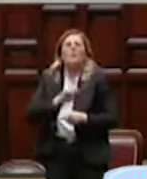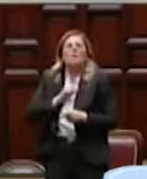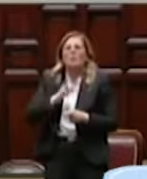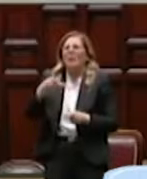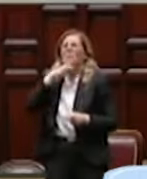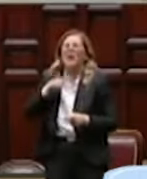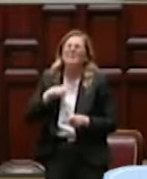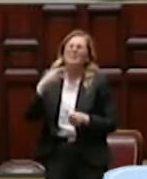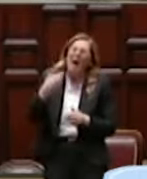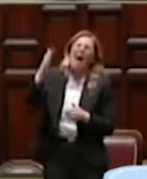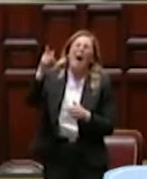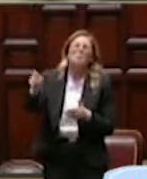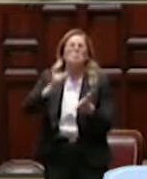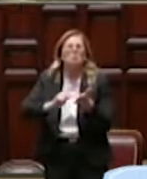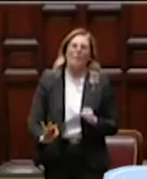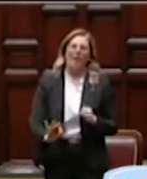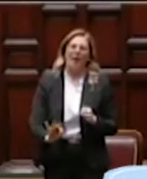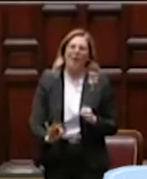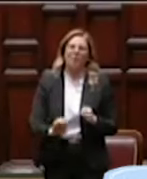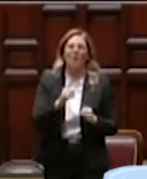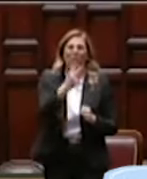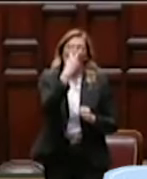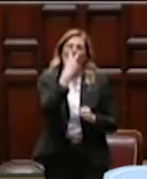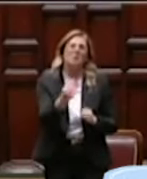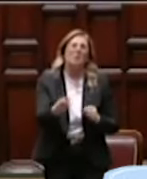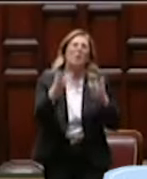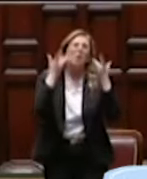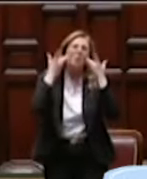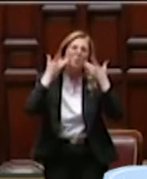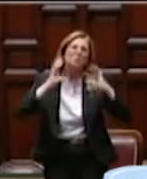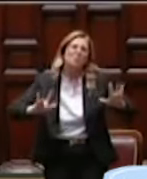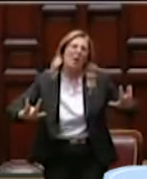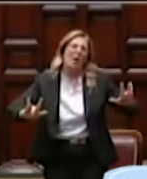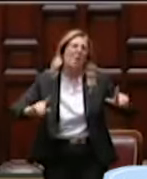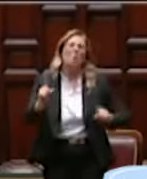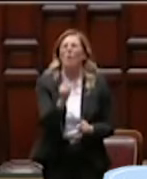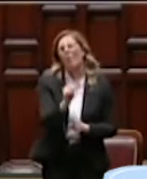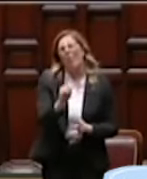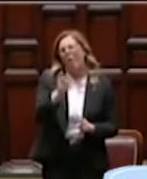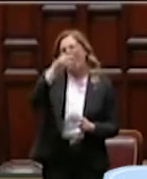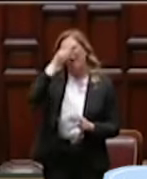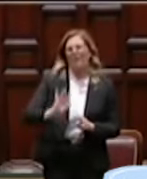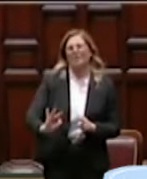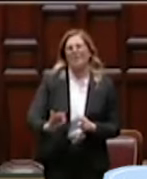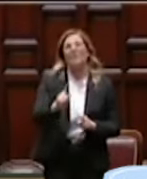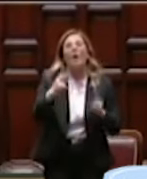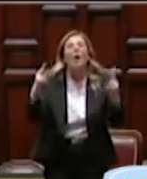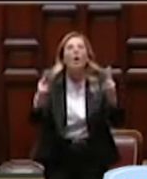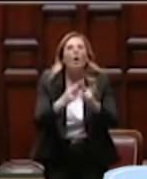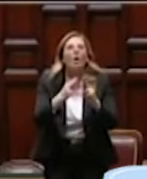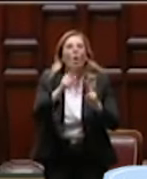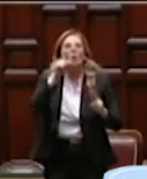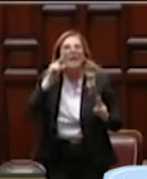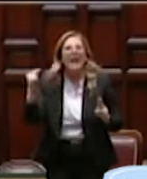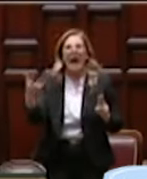saltare la scuola. Che colpa ne ho? È un bambino ingenuo, non certo un bambino cattivo. Ha incontrato il gatto e la volpe